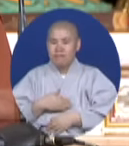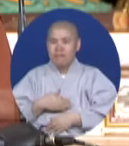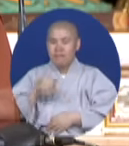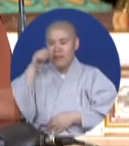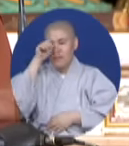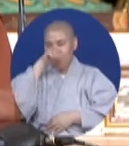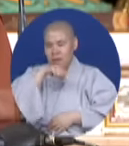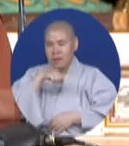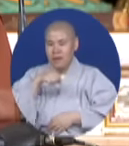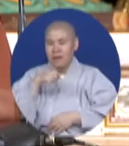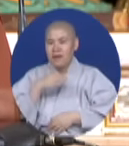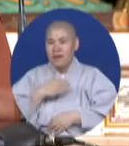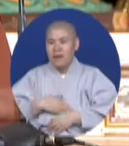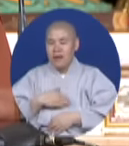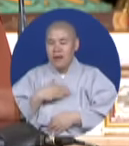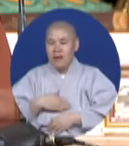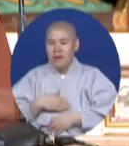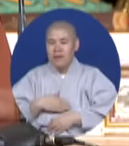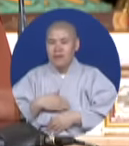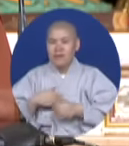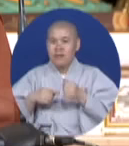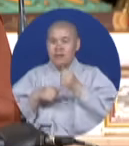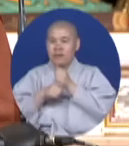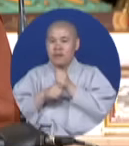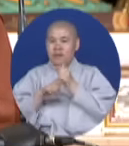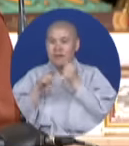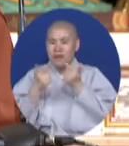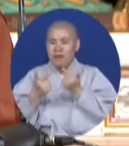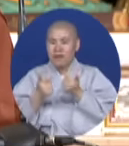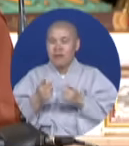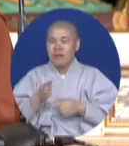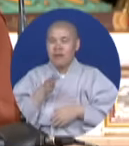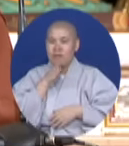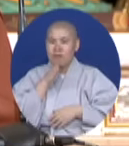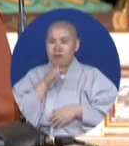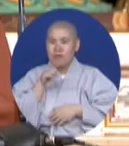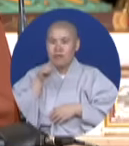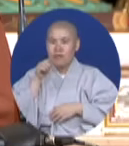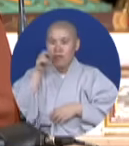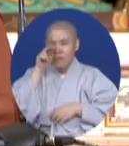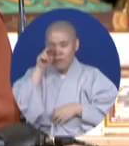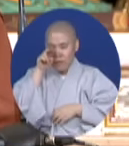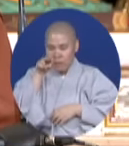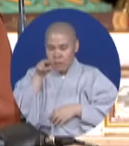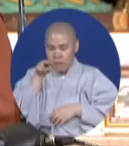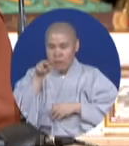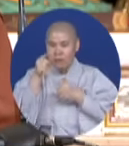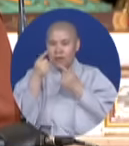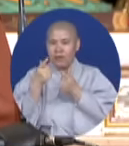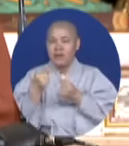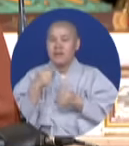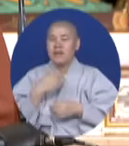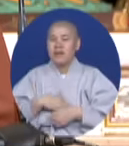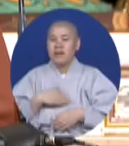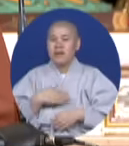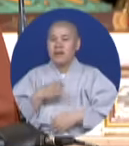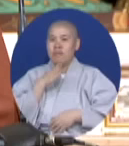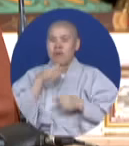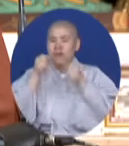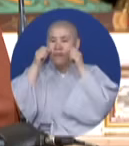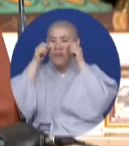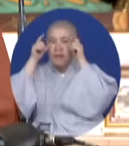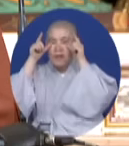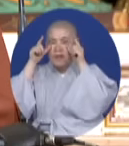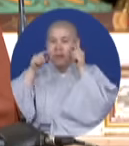그냥 우리가 아는 그런 게 아니고요. 바로 눈앞에 보는 거예요. 보는 것처럼 아는 게 그게 깨달음이에요.